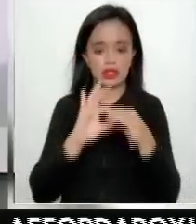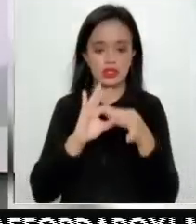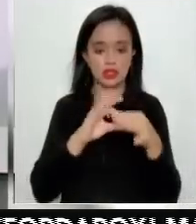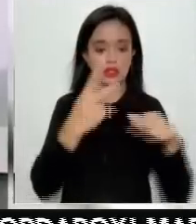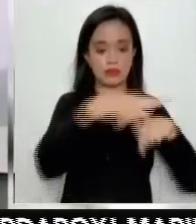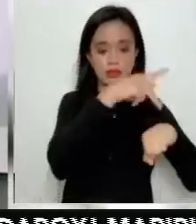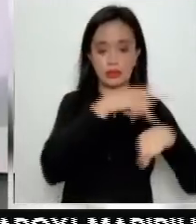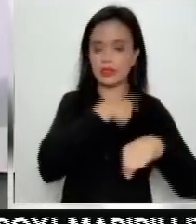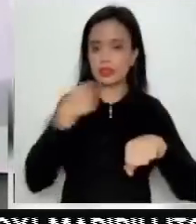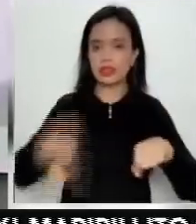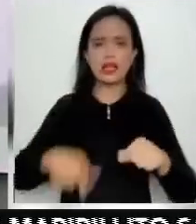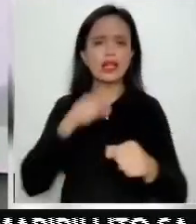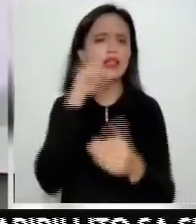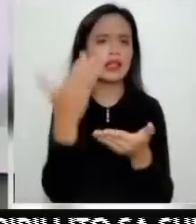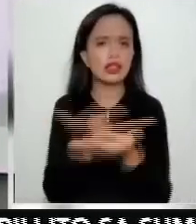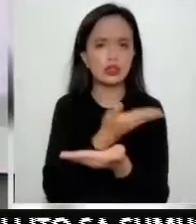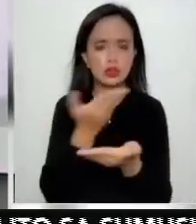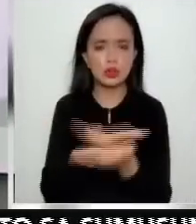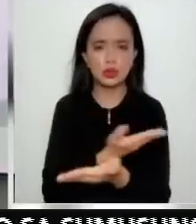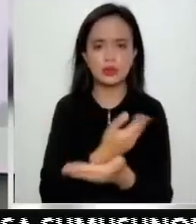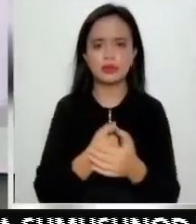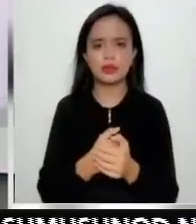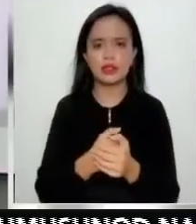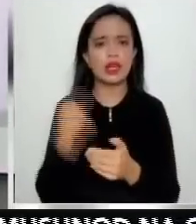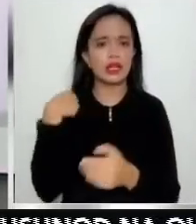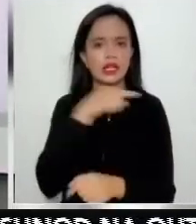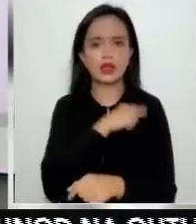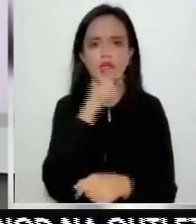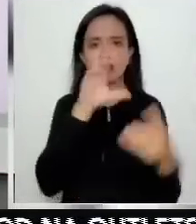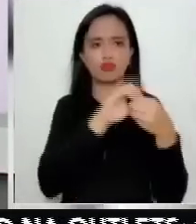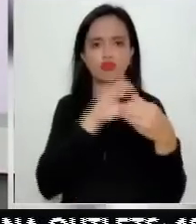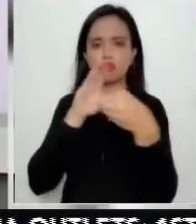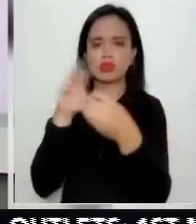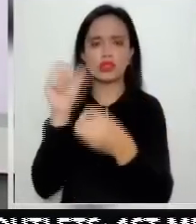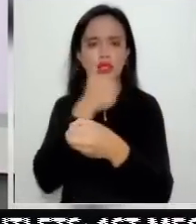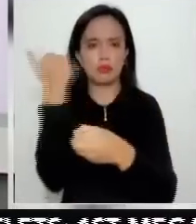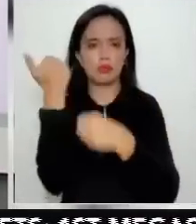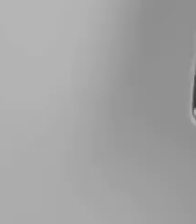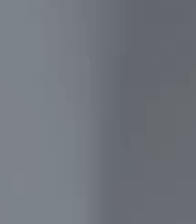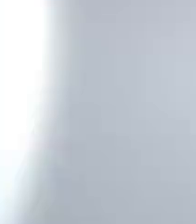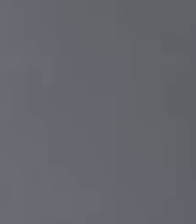tayo kumikiling sa ibang dayuhang bansa. Nakatutok si Ivan Mayrina.